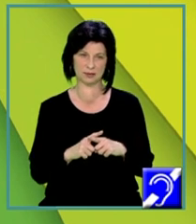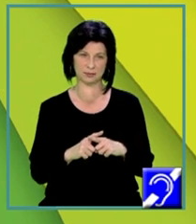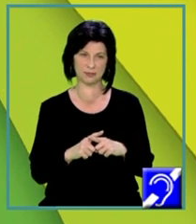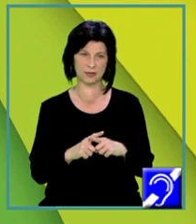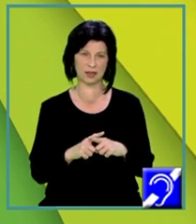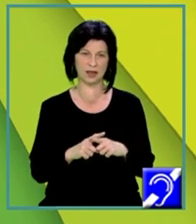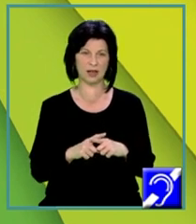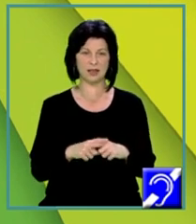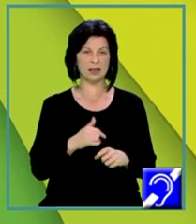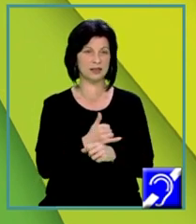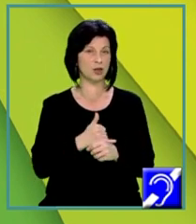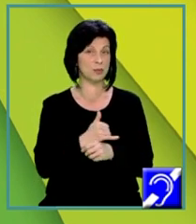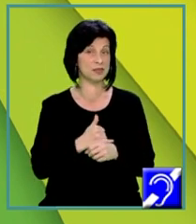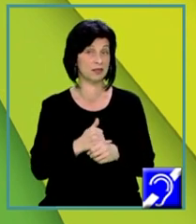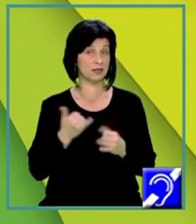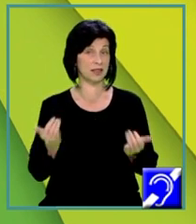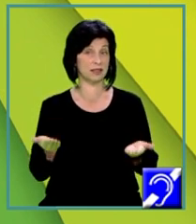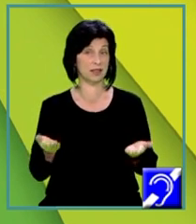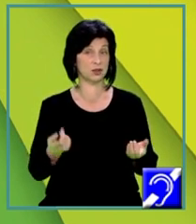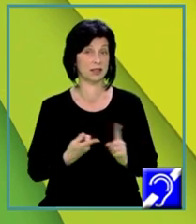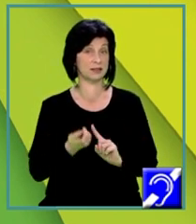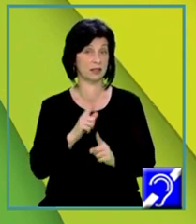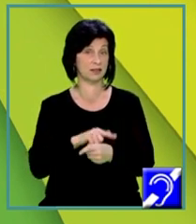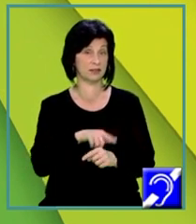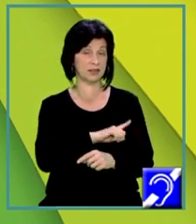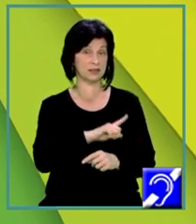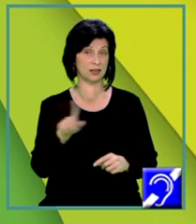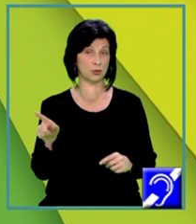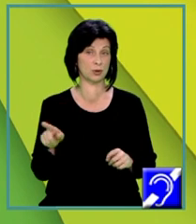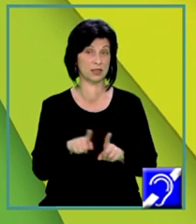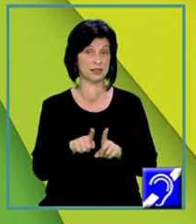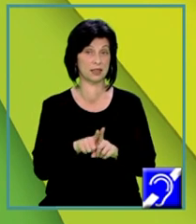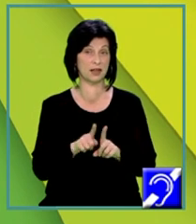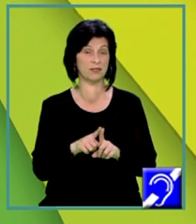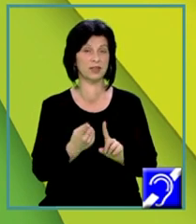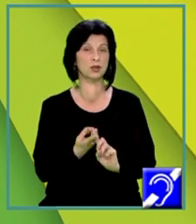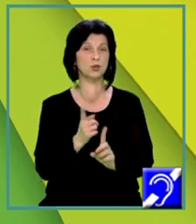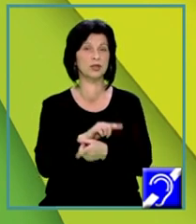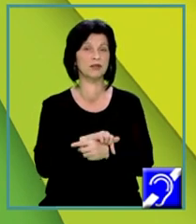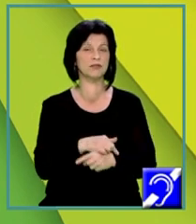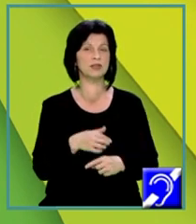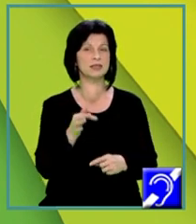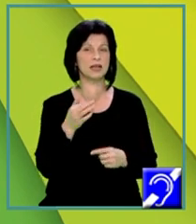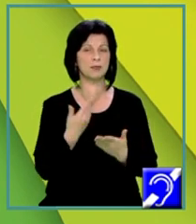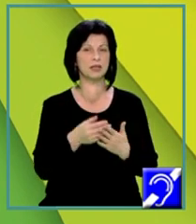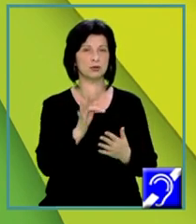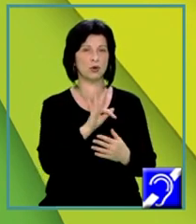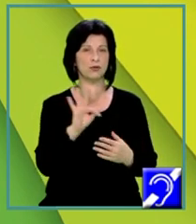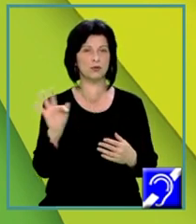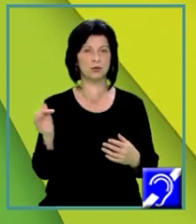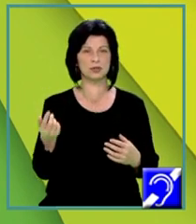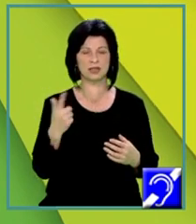operației de înmulțire a observat că aceasta inversă nu este aceeași cu inversă unei funcții față de operația de compunere